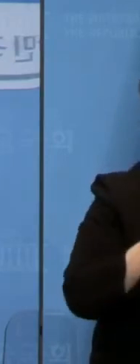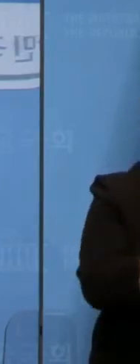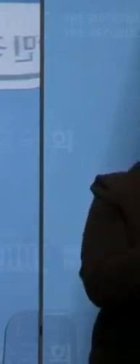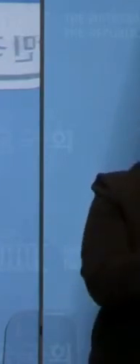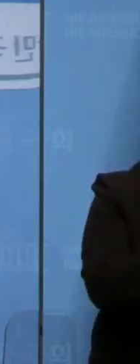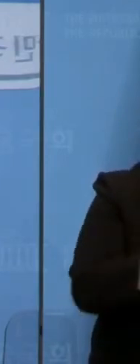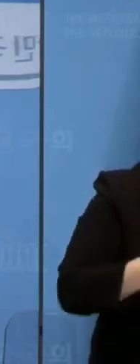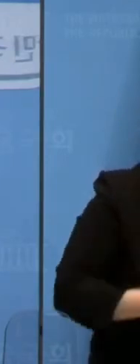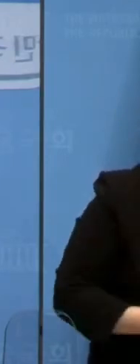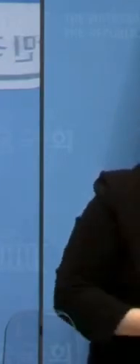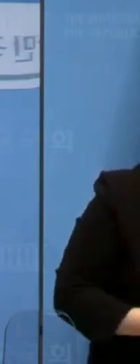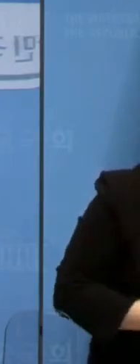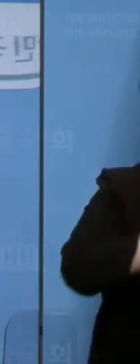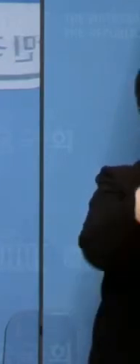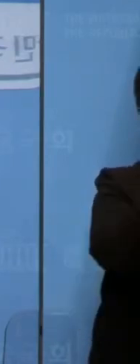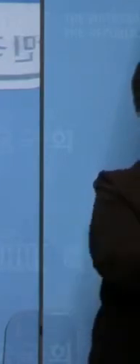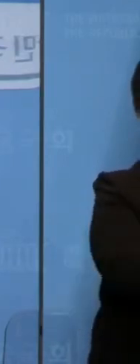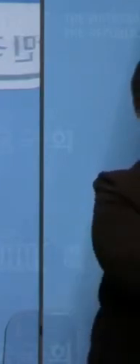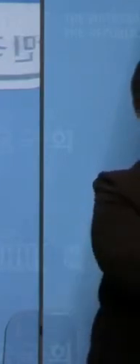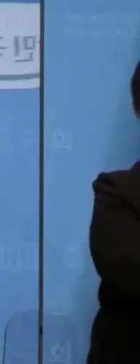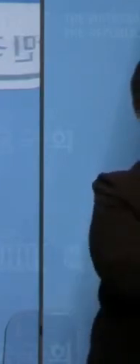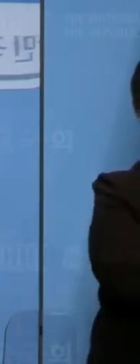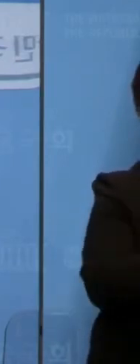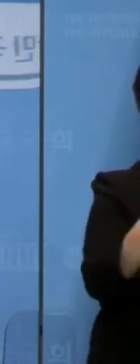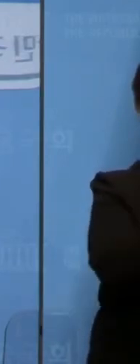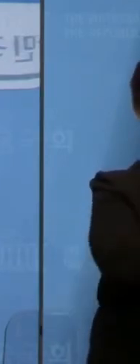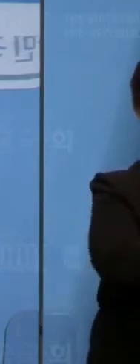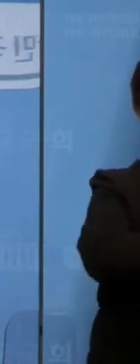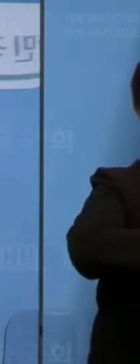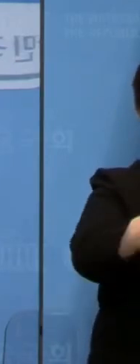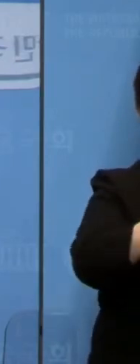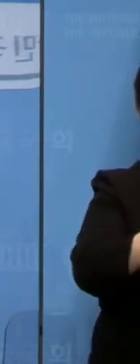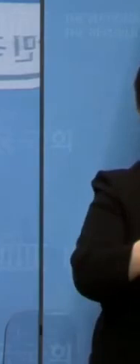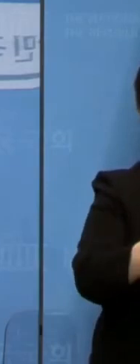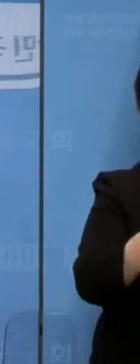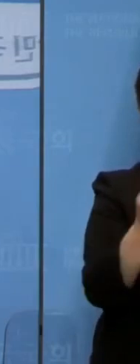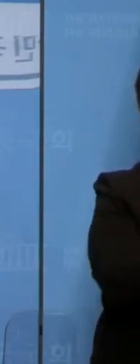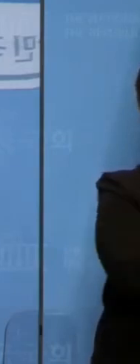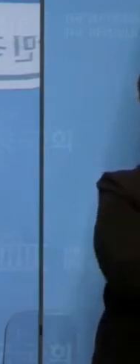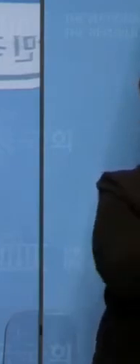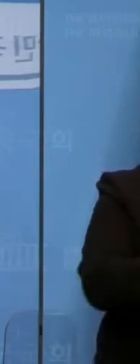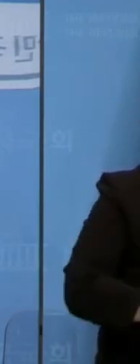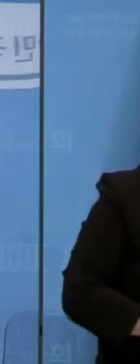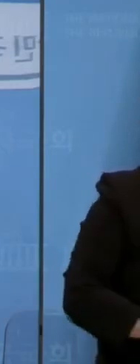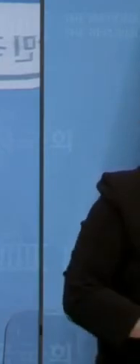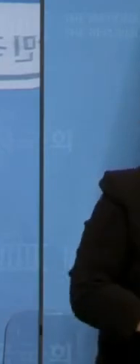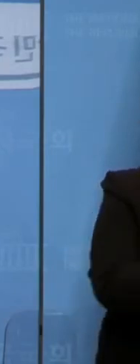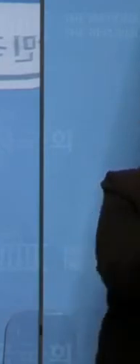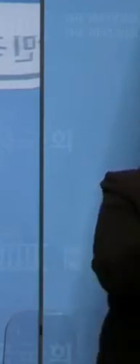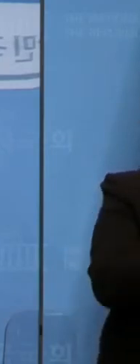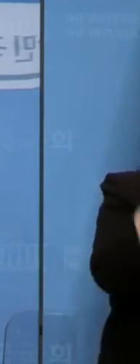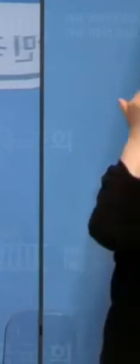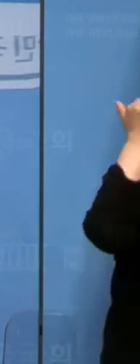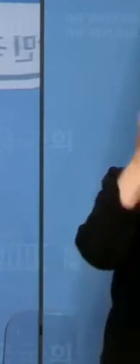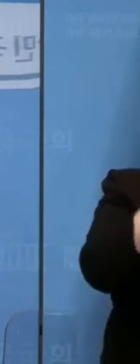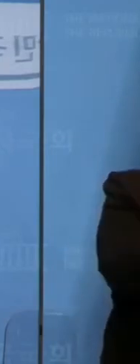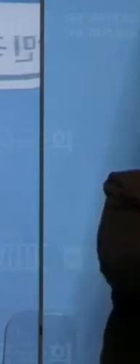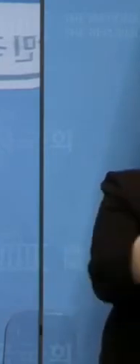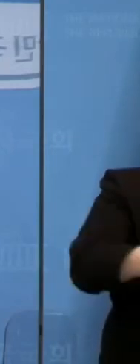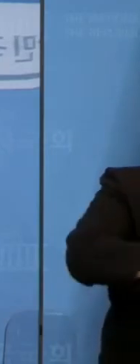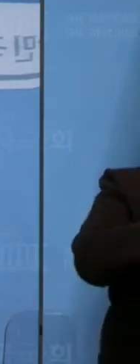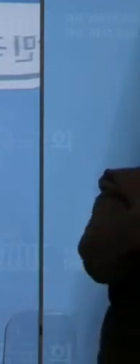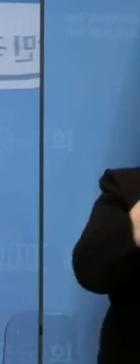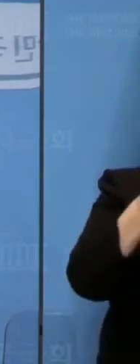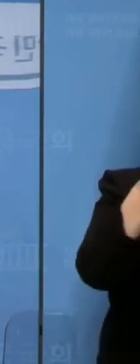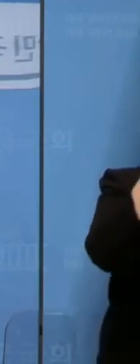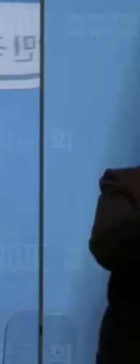것이고 못하면 단호하게 바꾸는 겁니다. 지금 대한민국이 올바르게